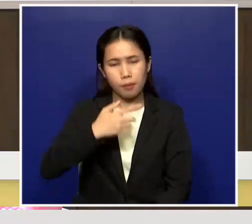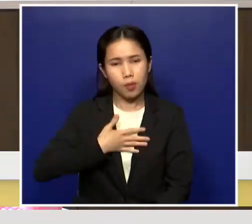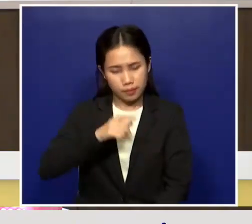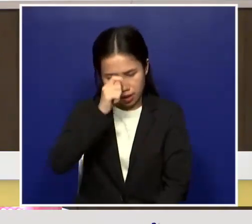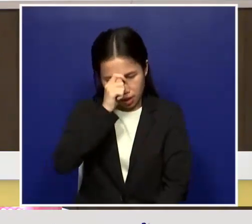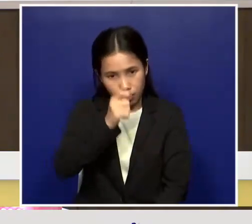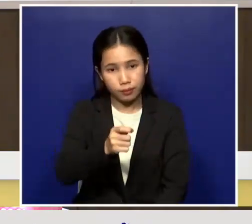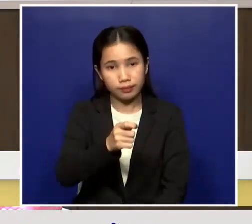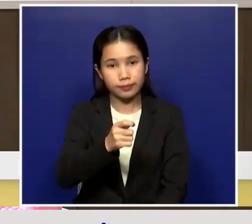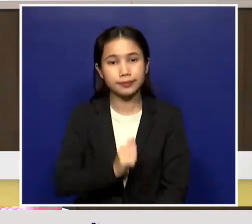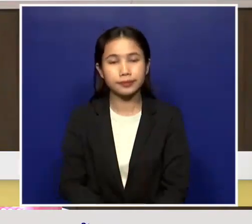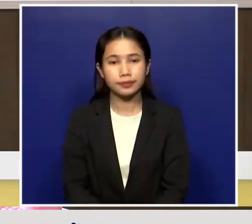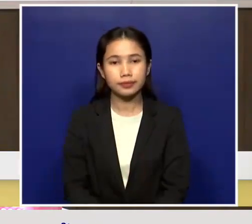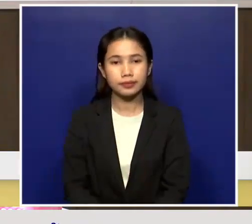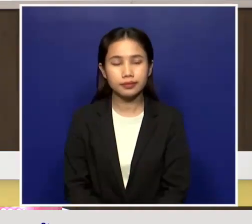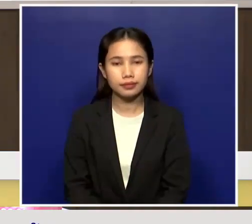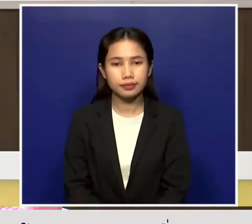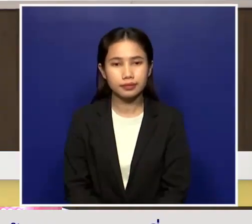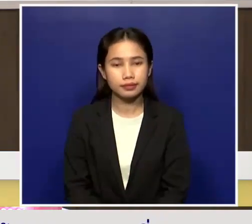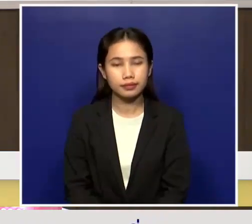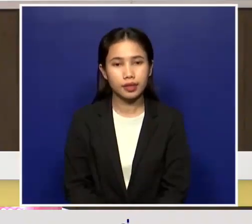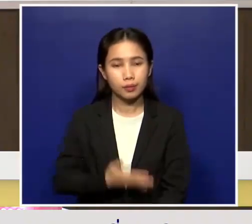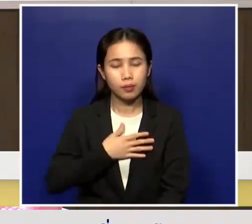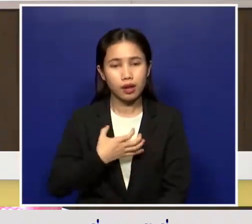งนี้และผมอยากจะบอกว่า